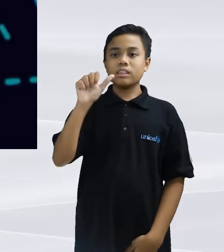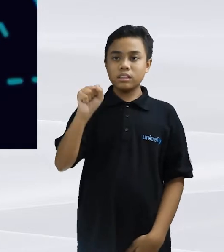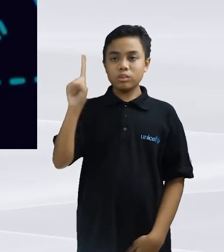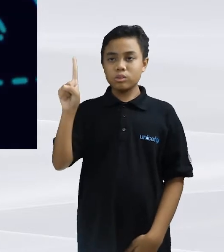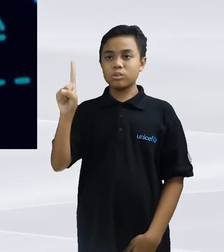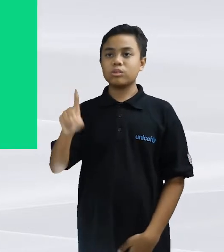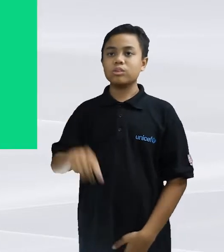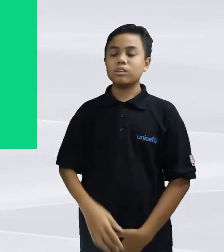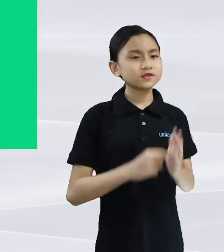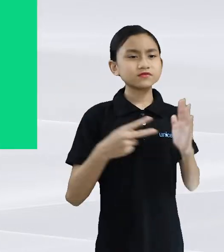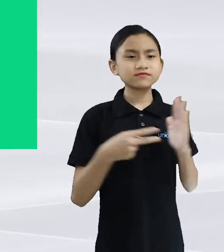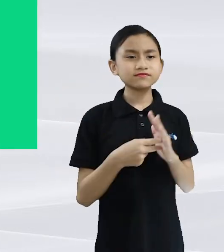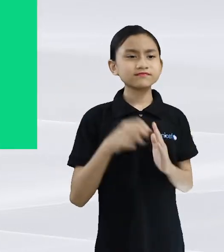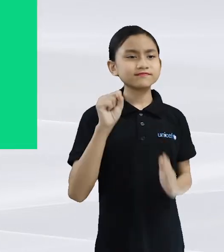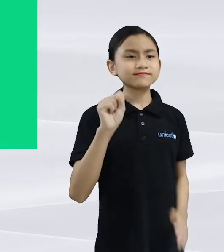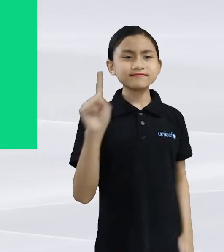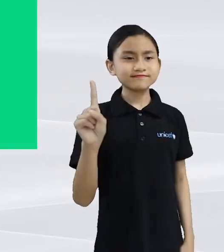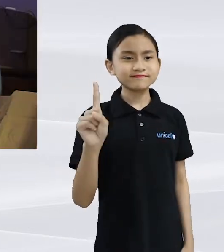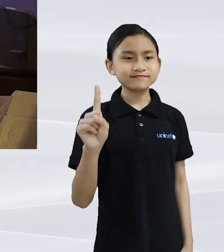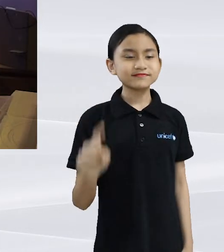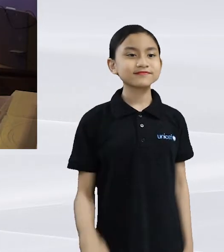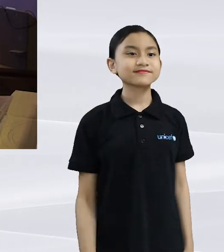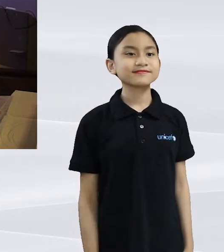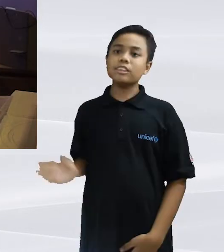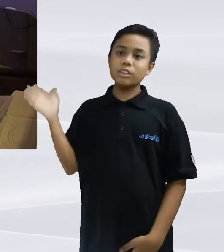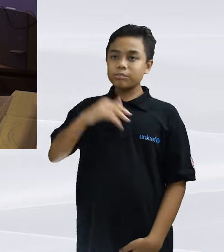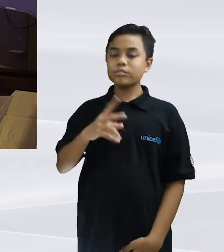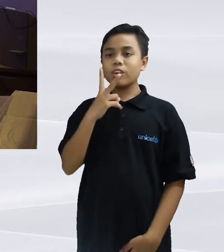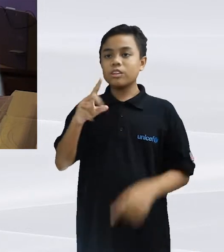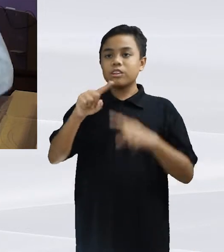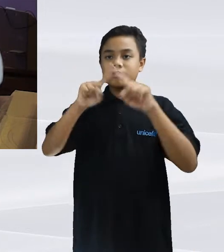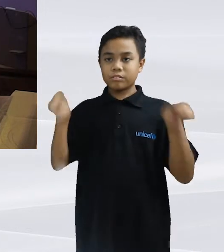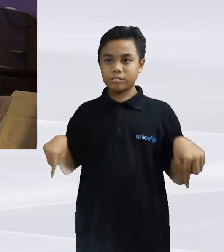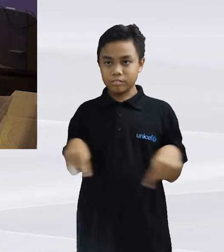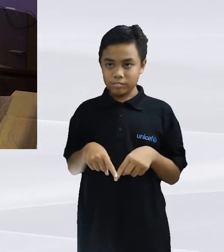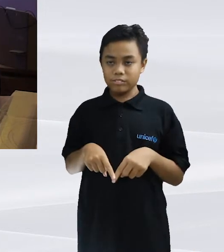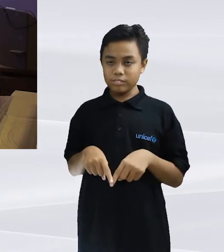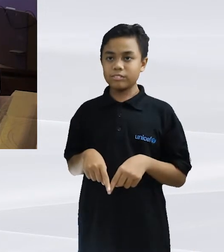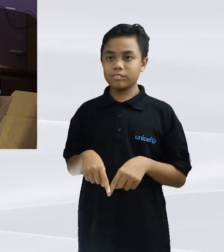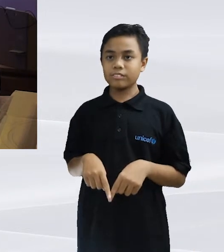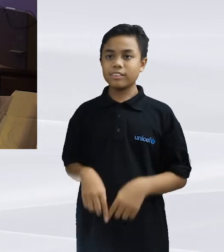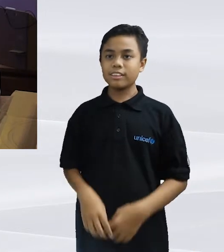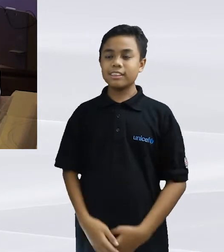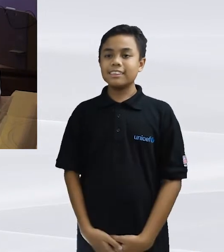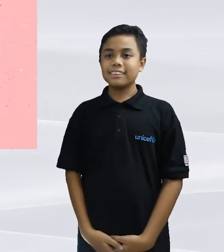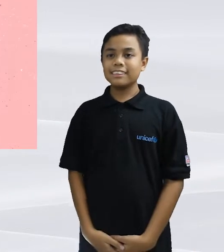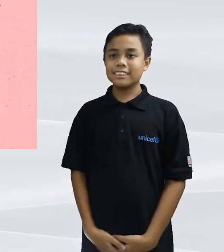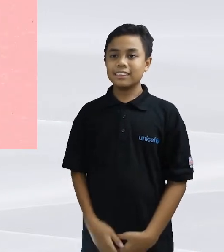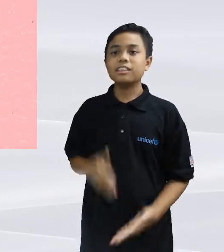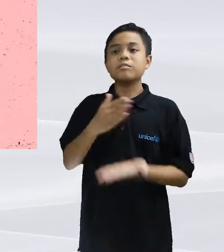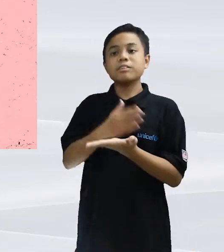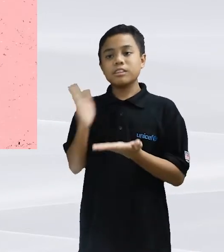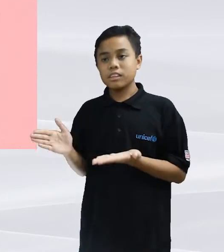90 darjah. Apakah maksud S1? Aha! UJ, cuba lihat pada papan pengembangan.